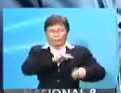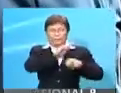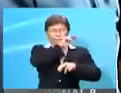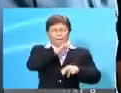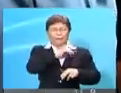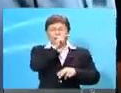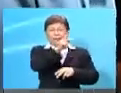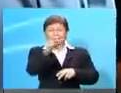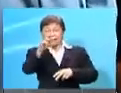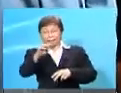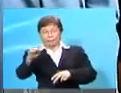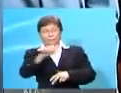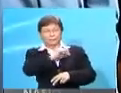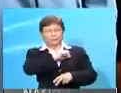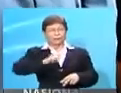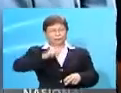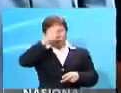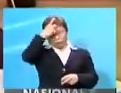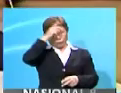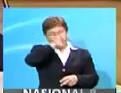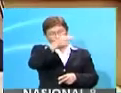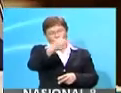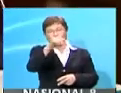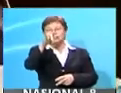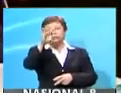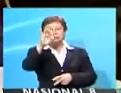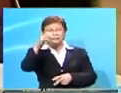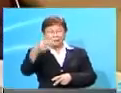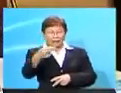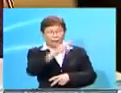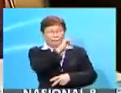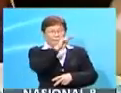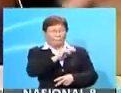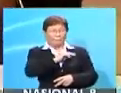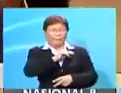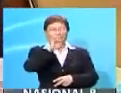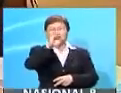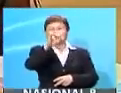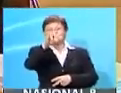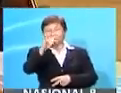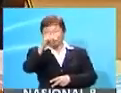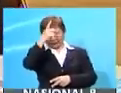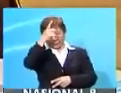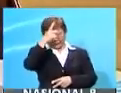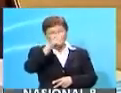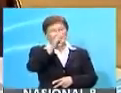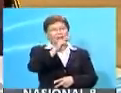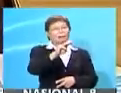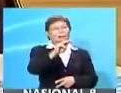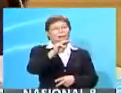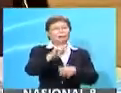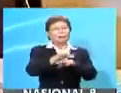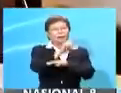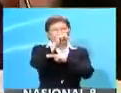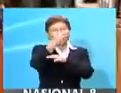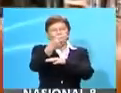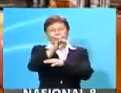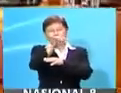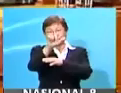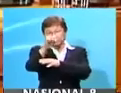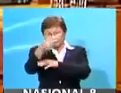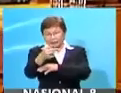multimedia Senator Datuk Seri Dr Mohamad salh Tun Syed Keruak menteri perdagangan dalam negeri koperasi dan kepenggunaan datuk Hamzah